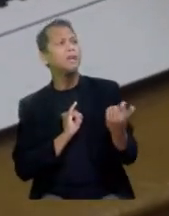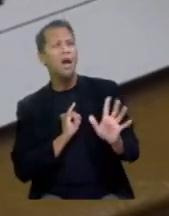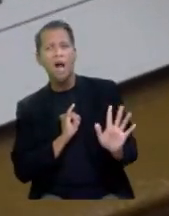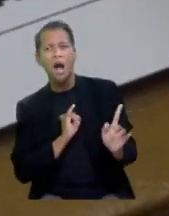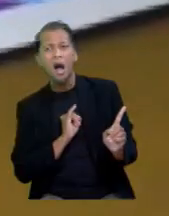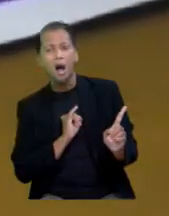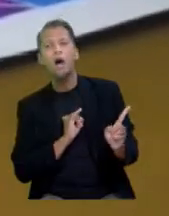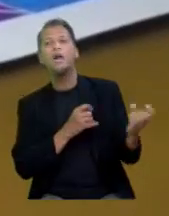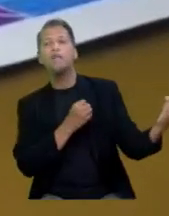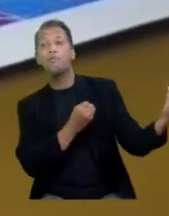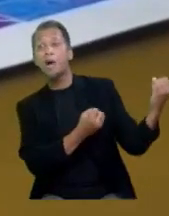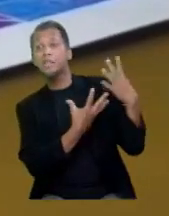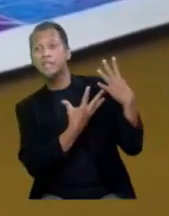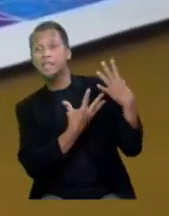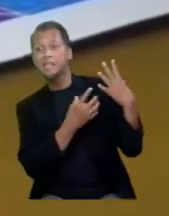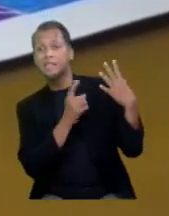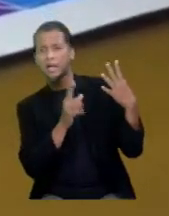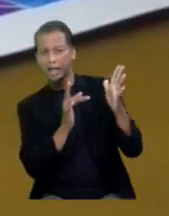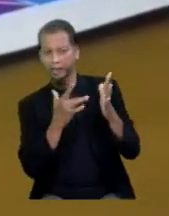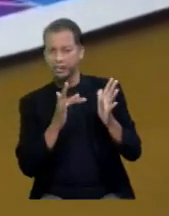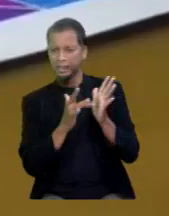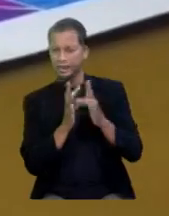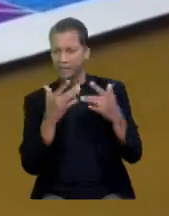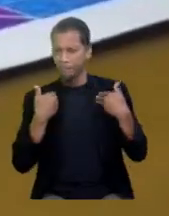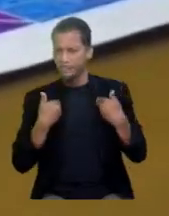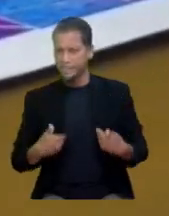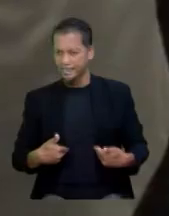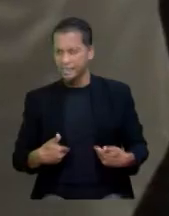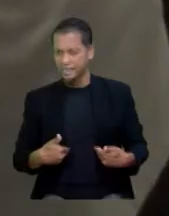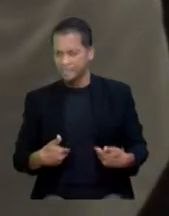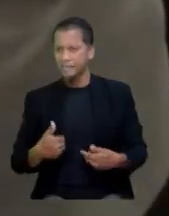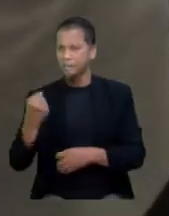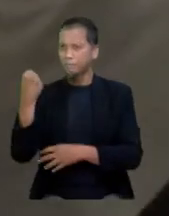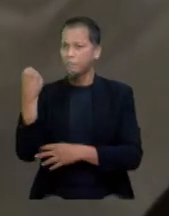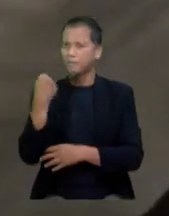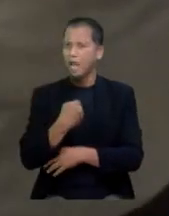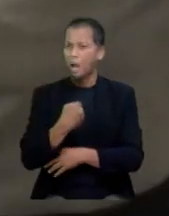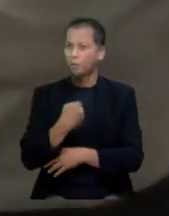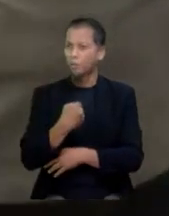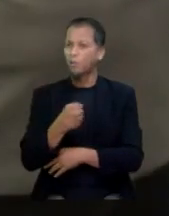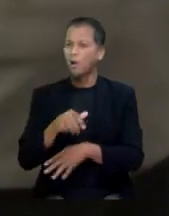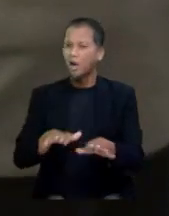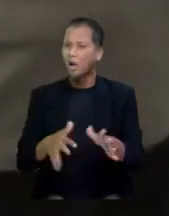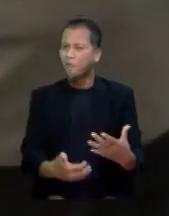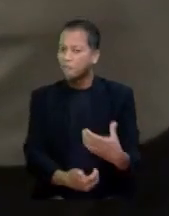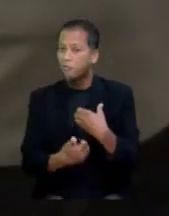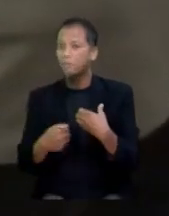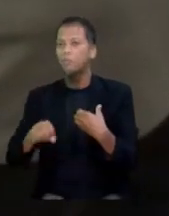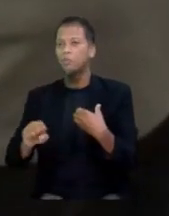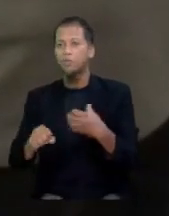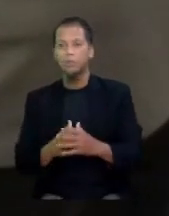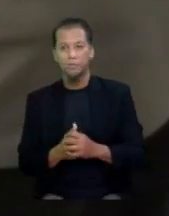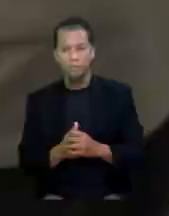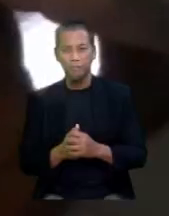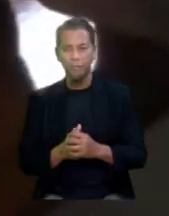informasi adanya kesamaan fisik terduga pelaku dengan pelaku penggelapan sepeda motor di RW 5 Kelurahan Pademangan yang berhasil